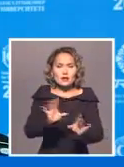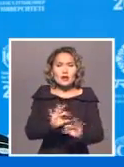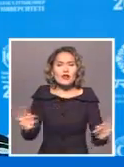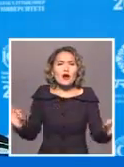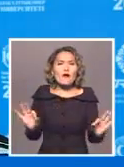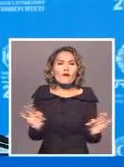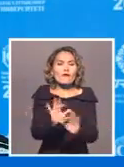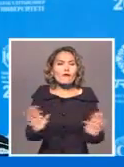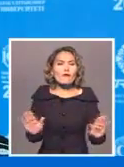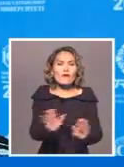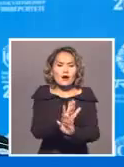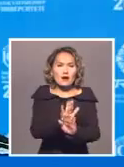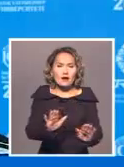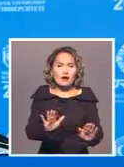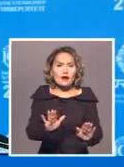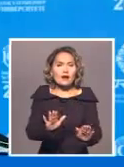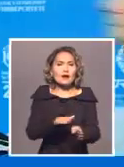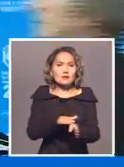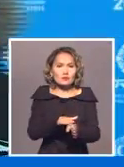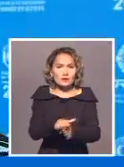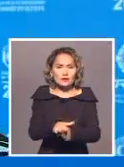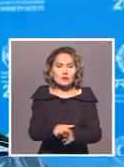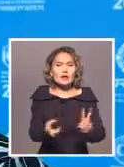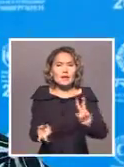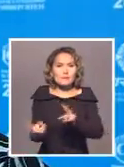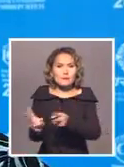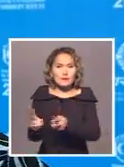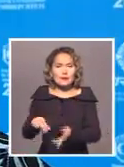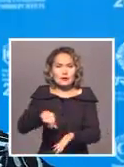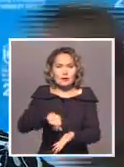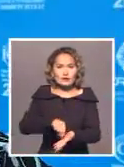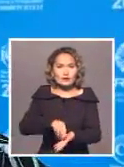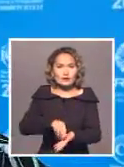вокалны, хореограф, би жақлар бар.